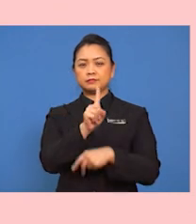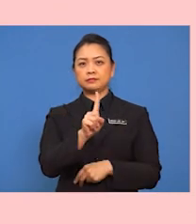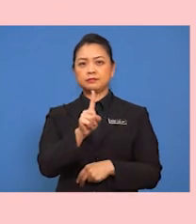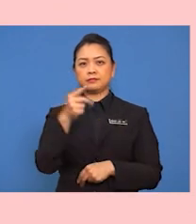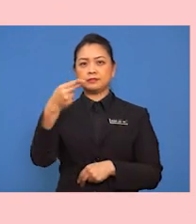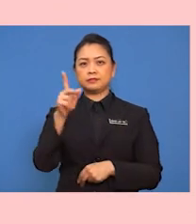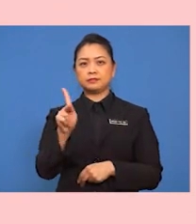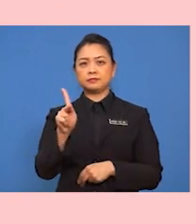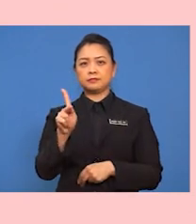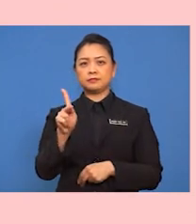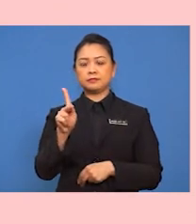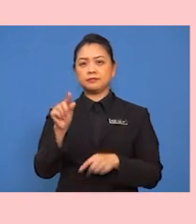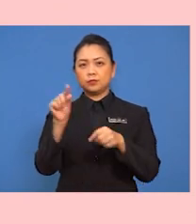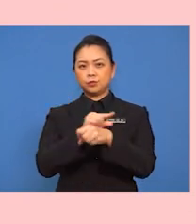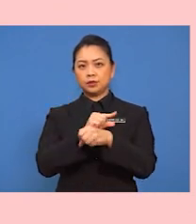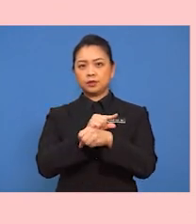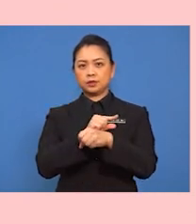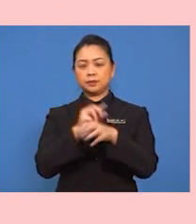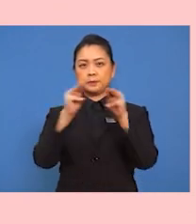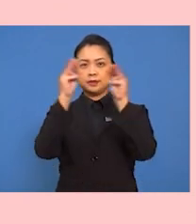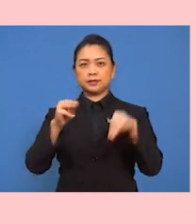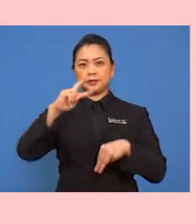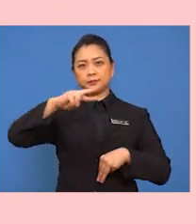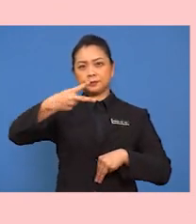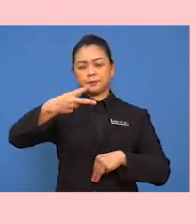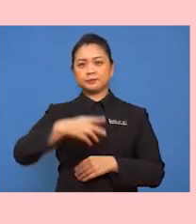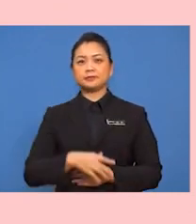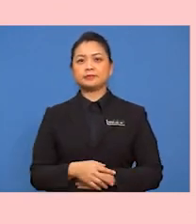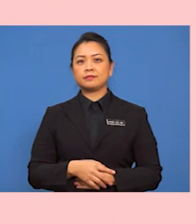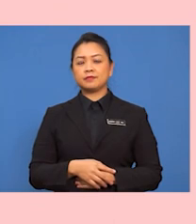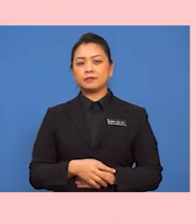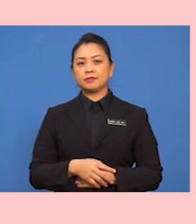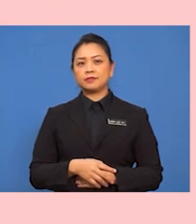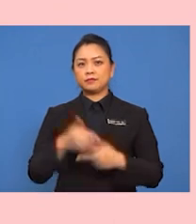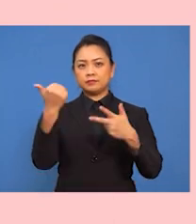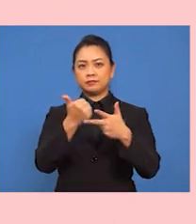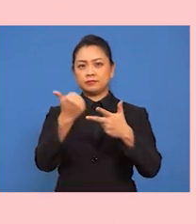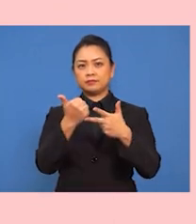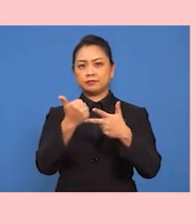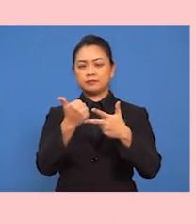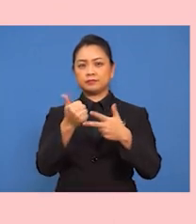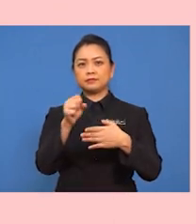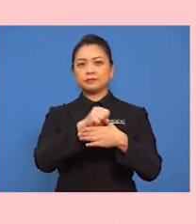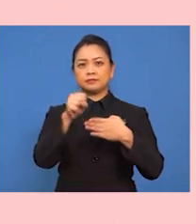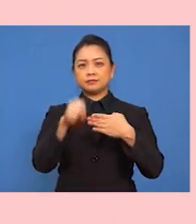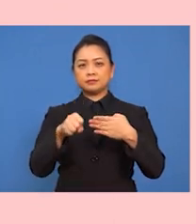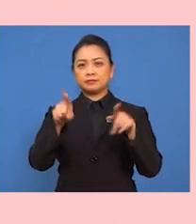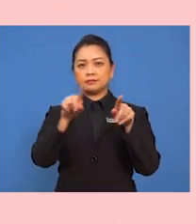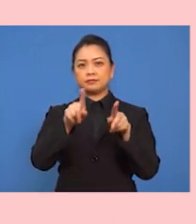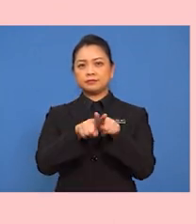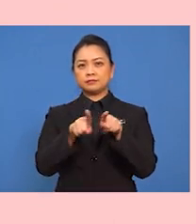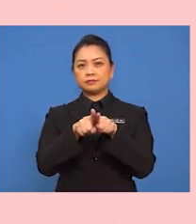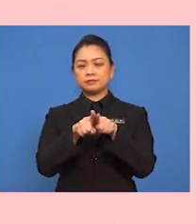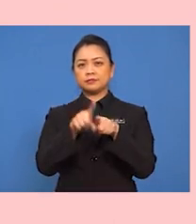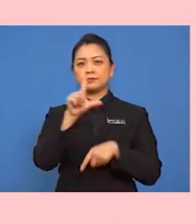H, K menggunakan matriks songsa. Ketiga, menyelesaikan persamaan